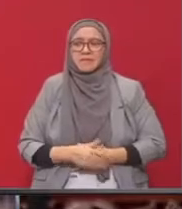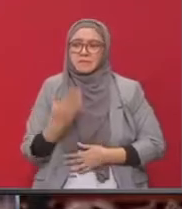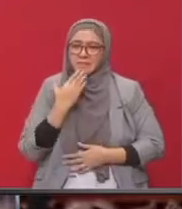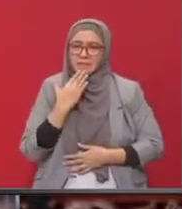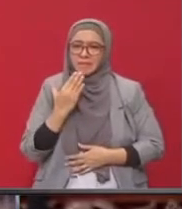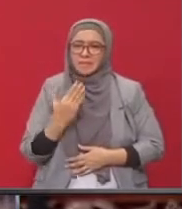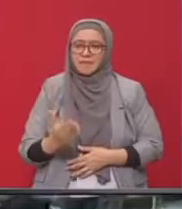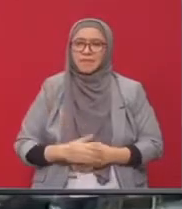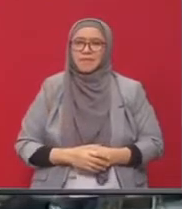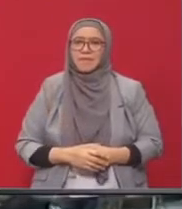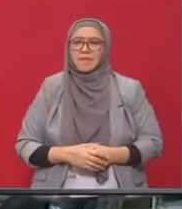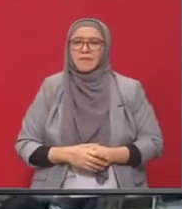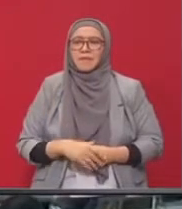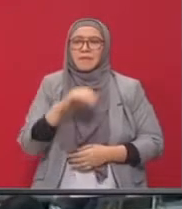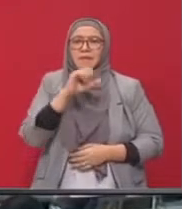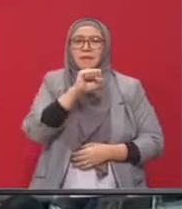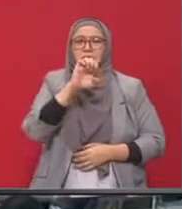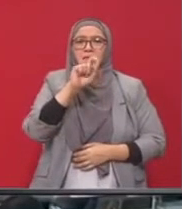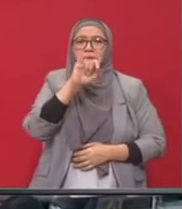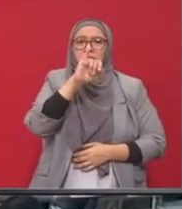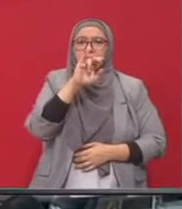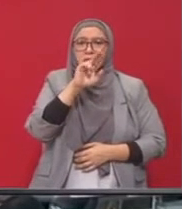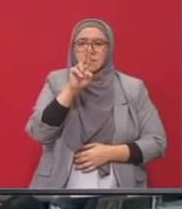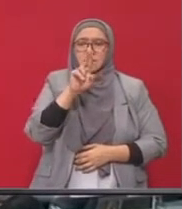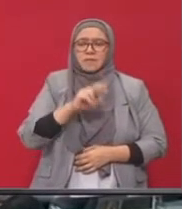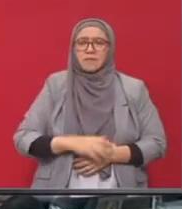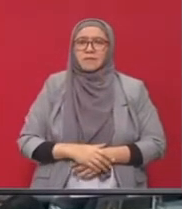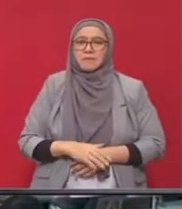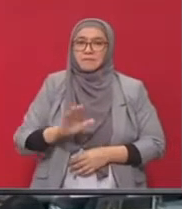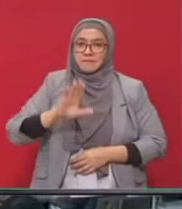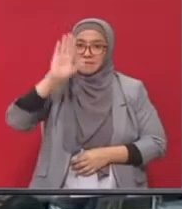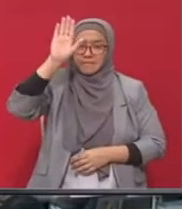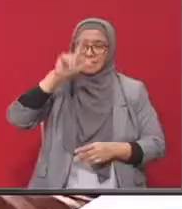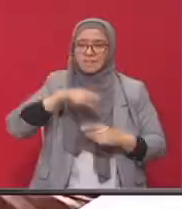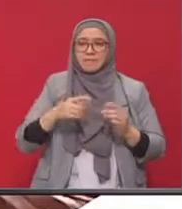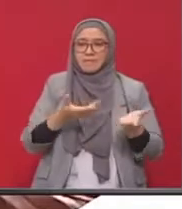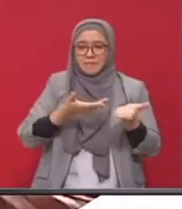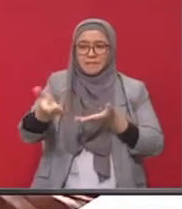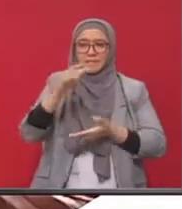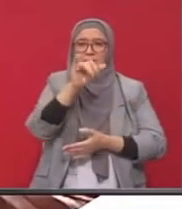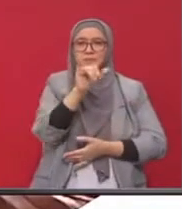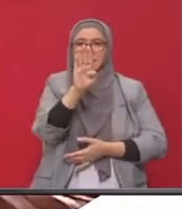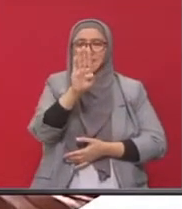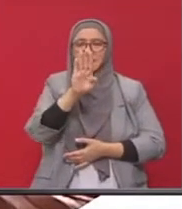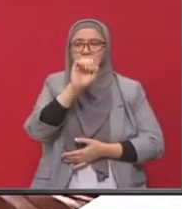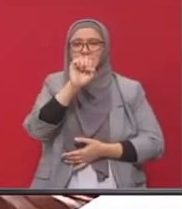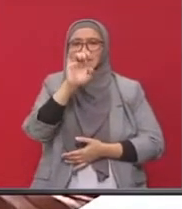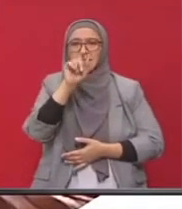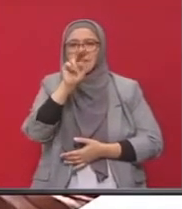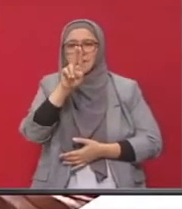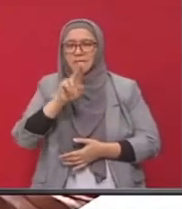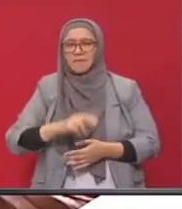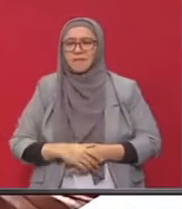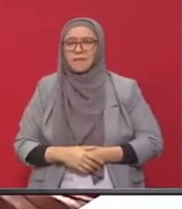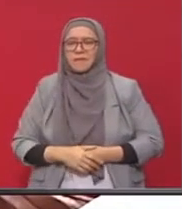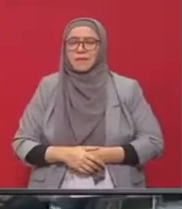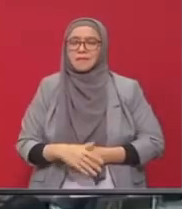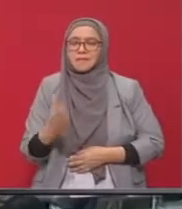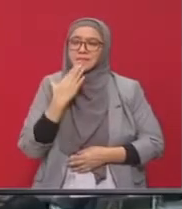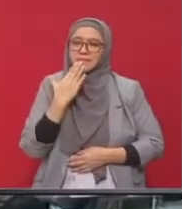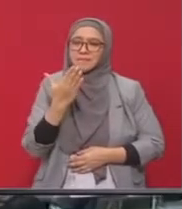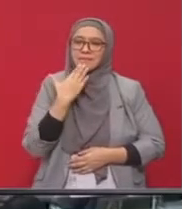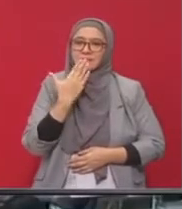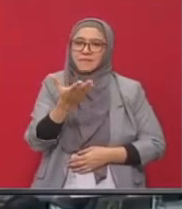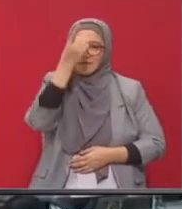Hai ke sih Dimana letak sedih seorang tambahan yang kedua saya jemput paling terhormat Setyo Terimakasih ketua